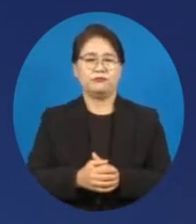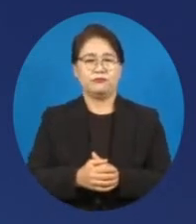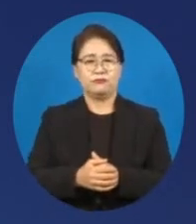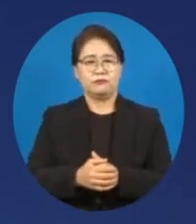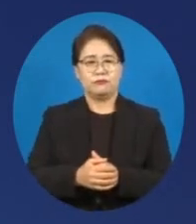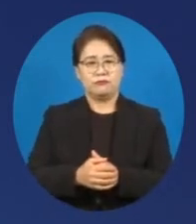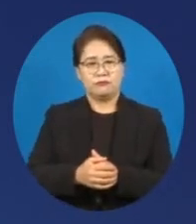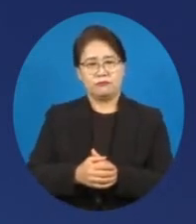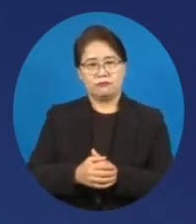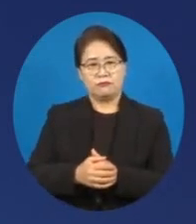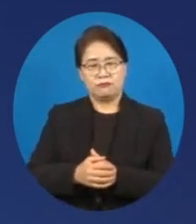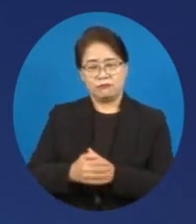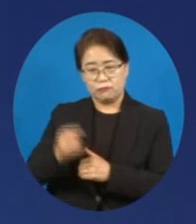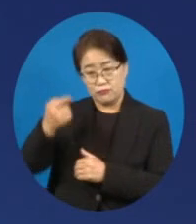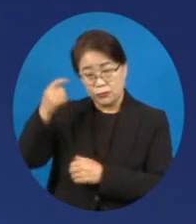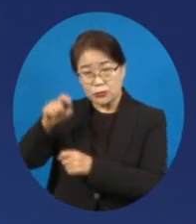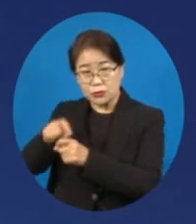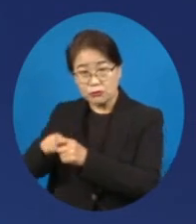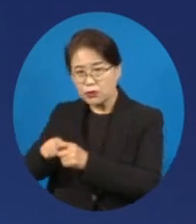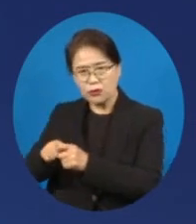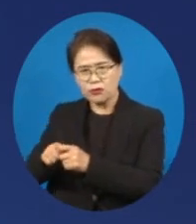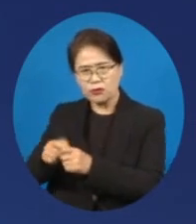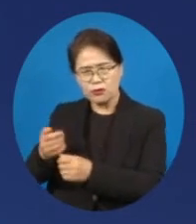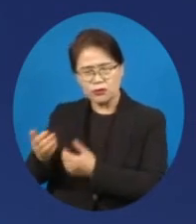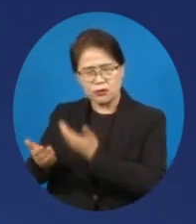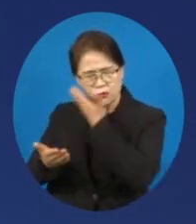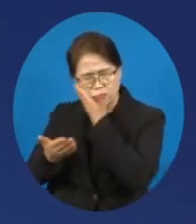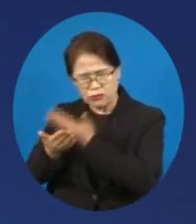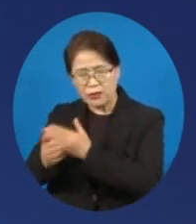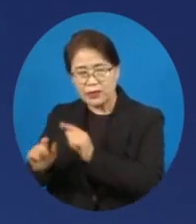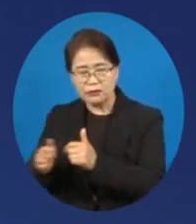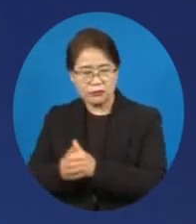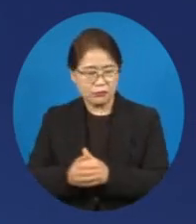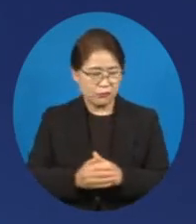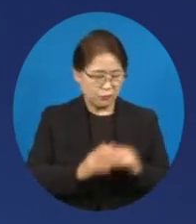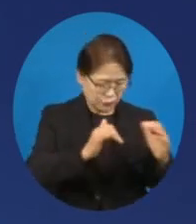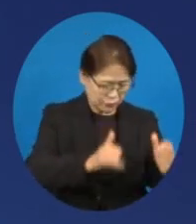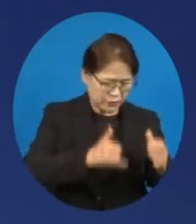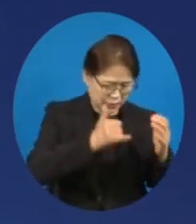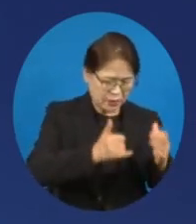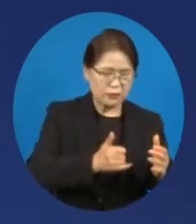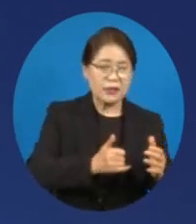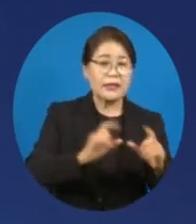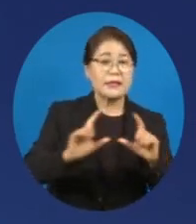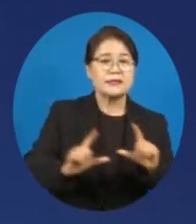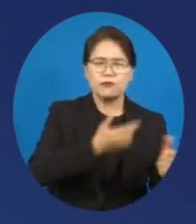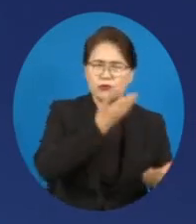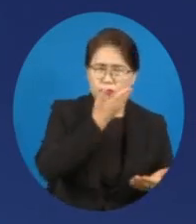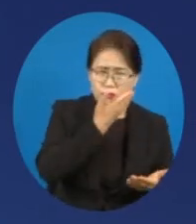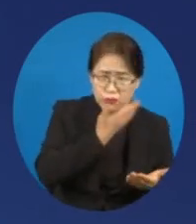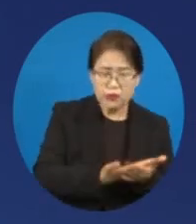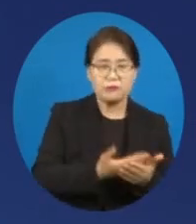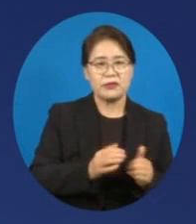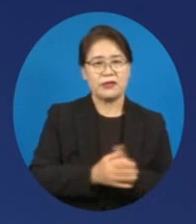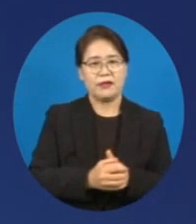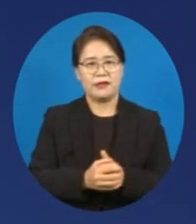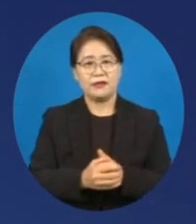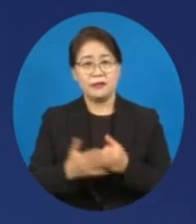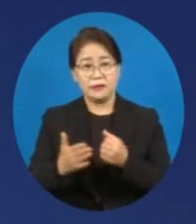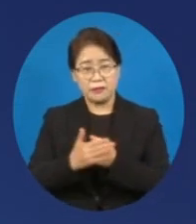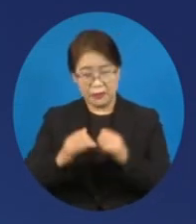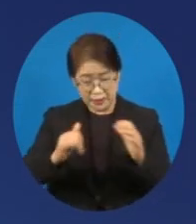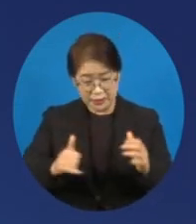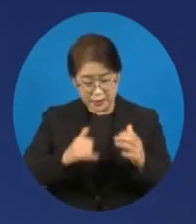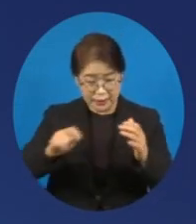그러니까 영의 세계만 중요한게 아니라 물질의 세계도 또한 중요한 것입니다 그러므로 우리는이 세상 속에